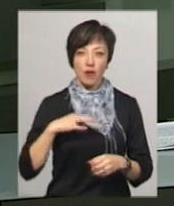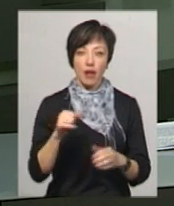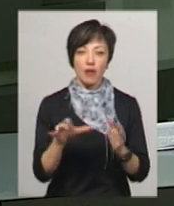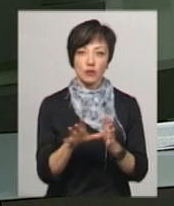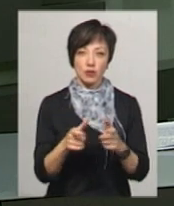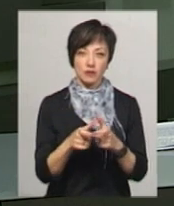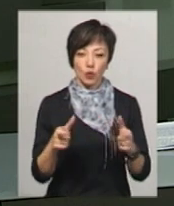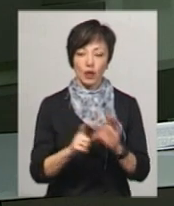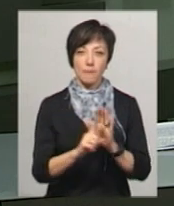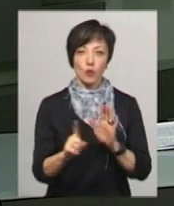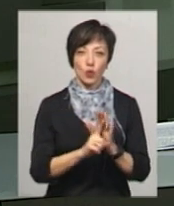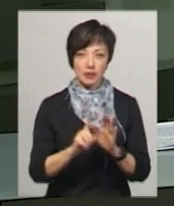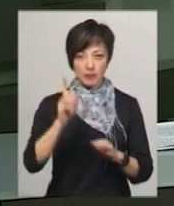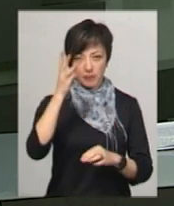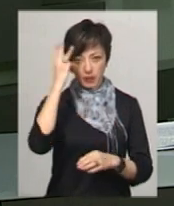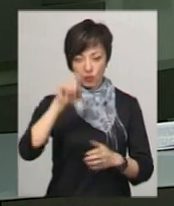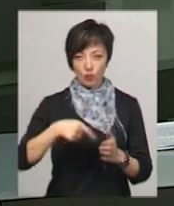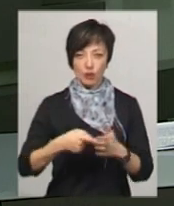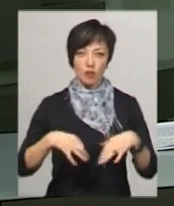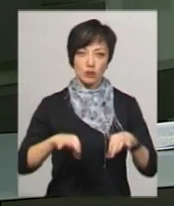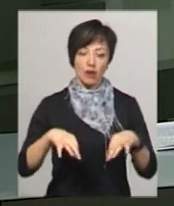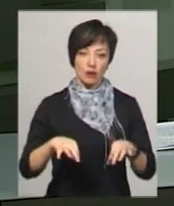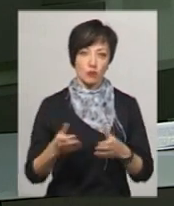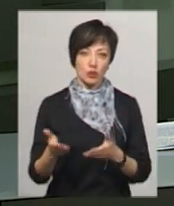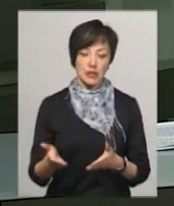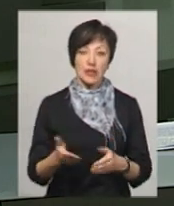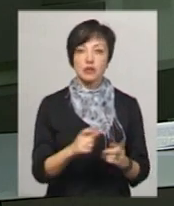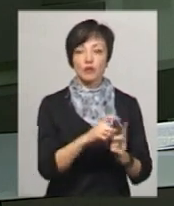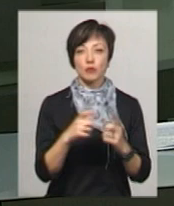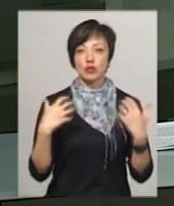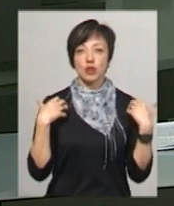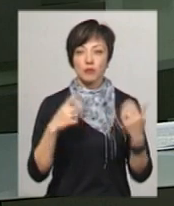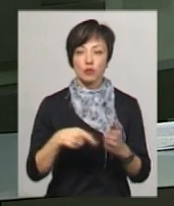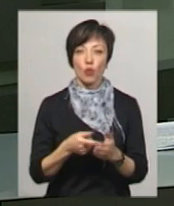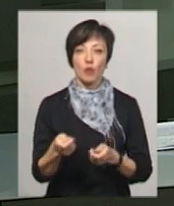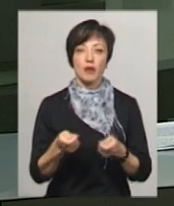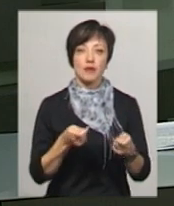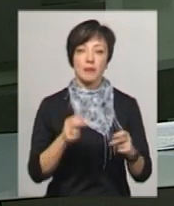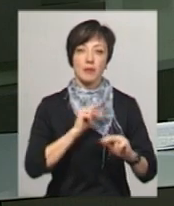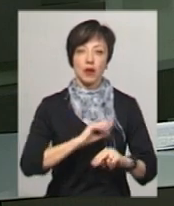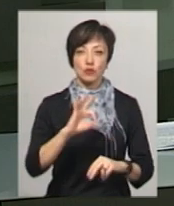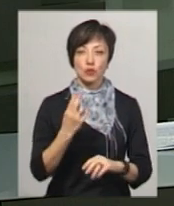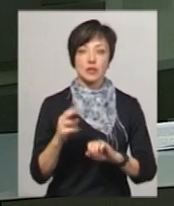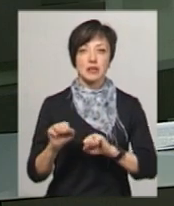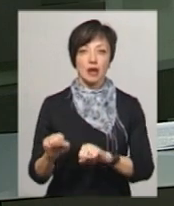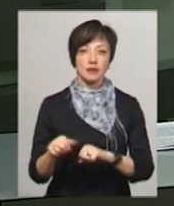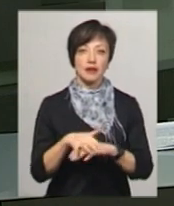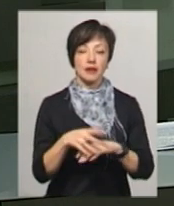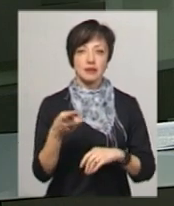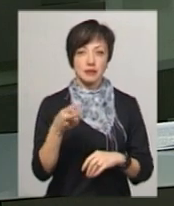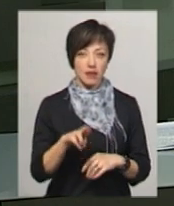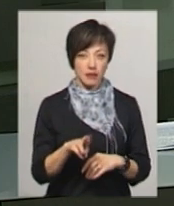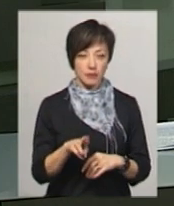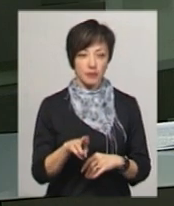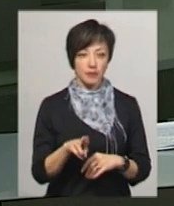електронний квиток на проїзд у Хмельницькому комунальному транспорті. За словами начальника міського управління праці і соціального захисту населення